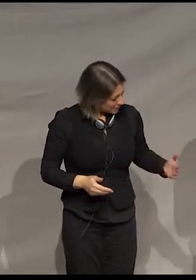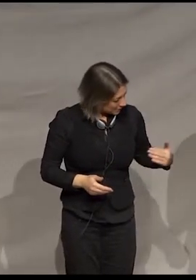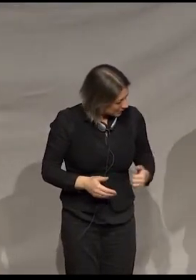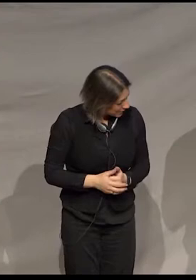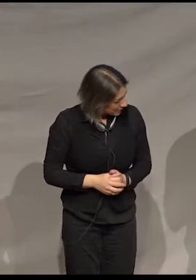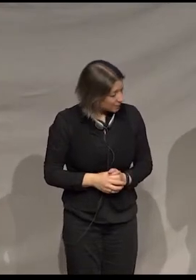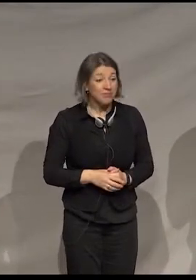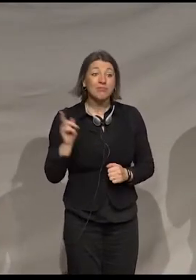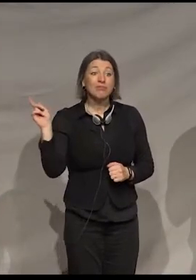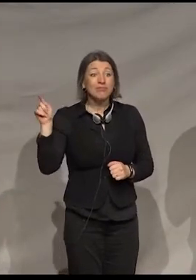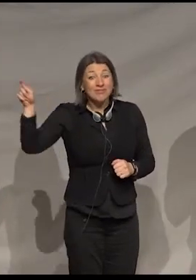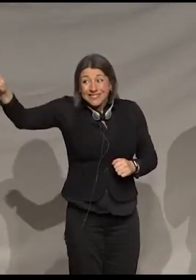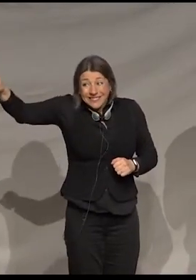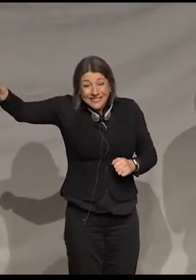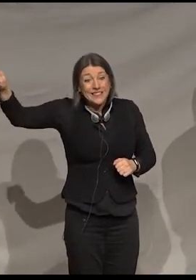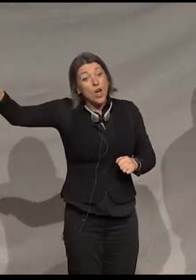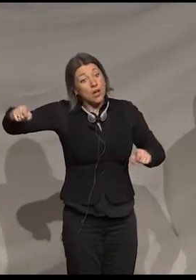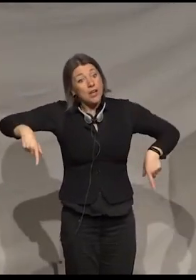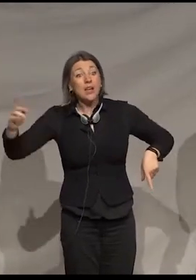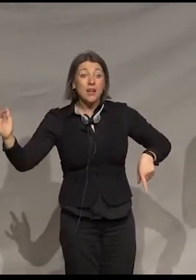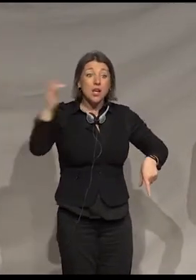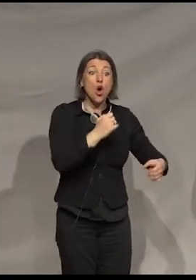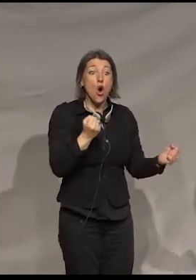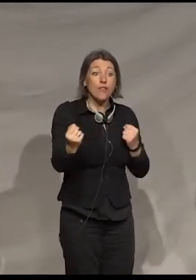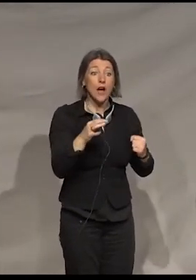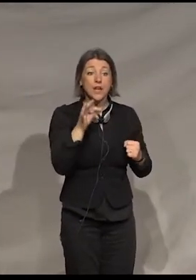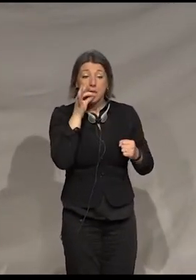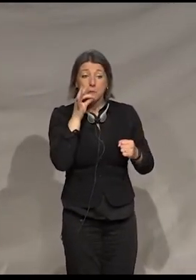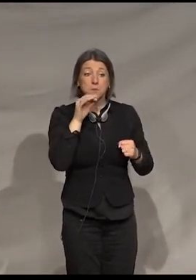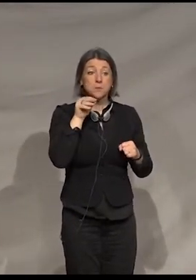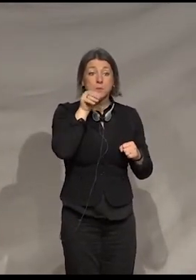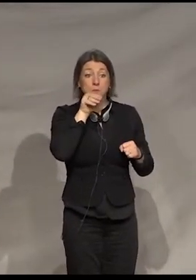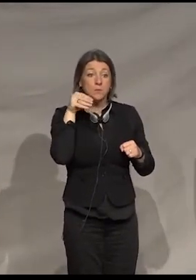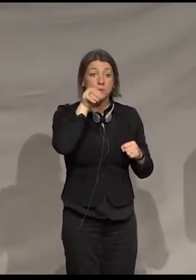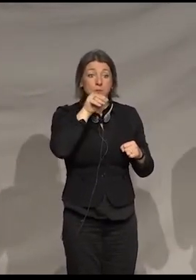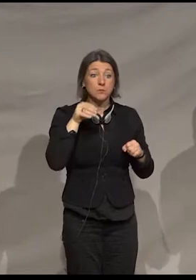Jirka ovládá tady tohoto robota ústy. Vidíte Jirku na displeji.